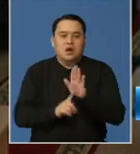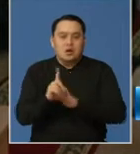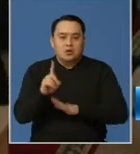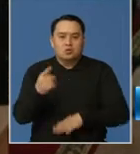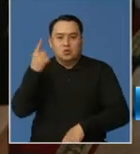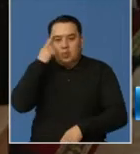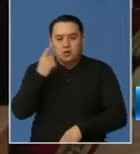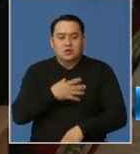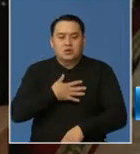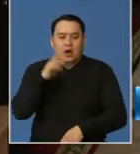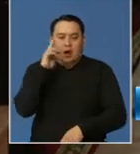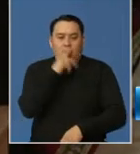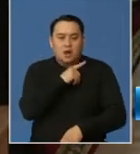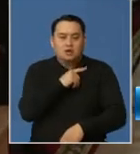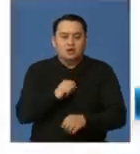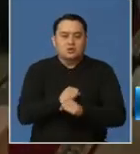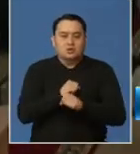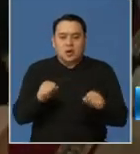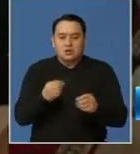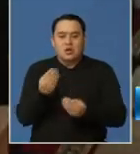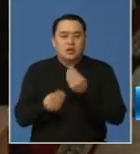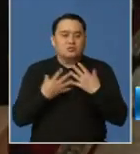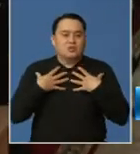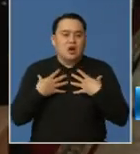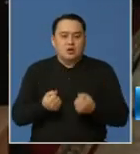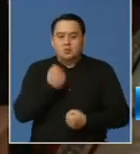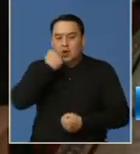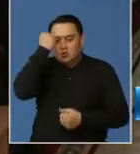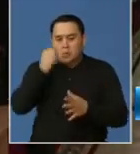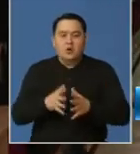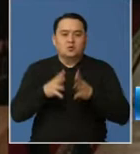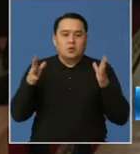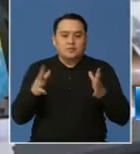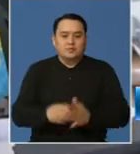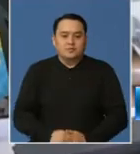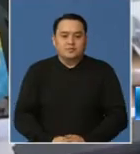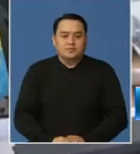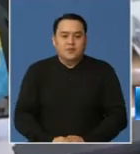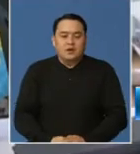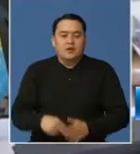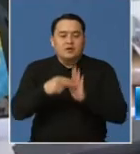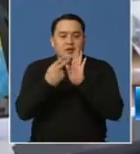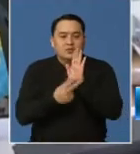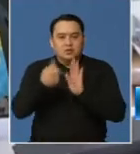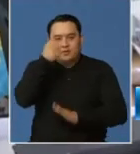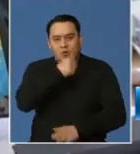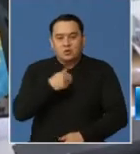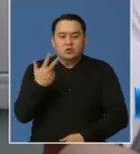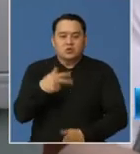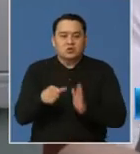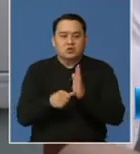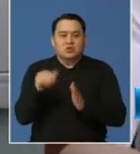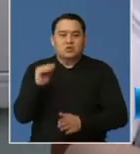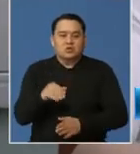Думаю, что это наша ошибка. Нельзя со здоровьем играться. Еще раз спасибо большое. В 2018 год у 36